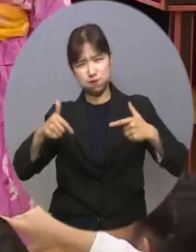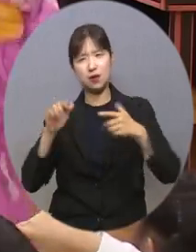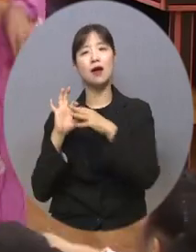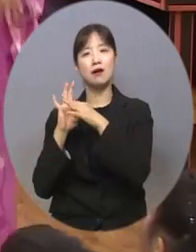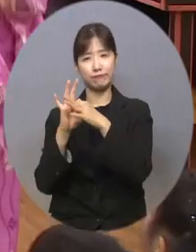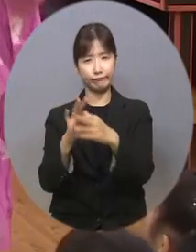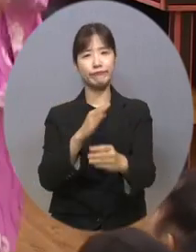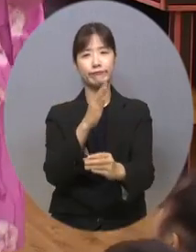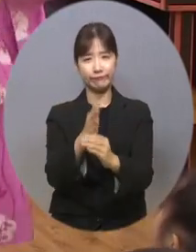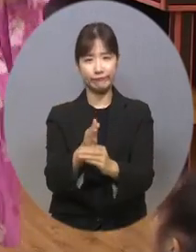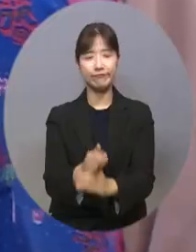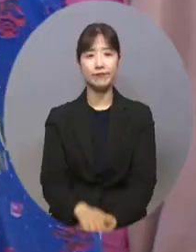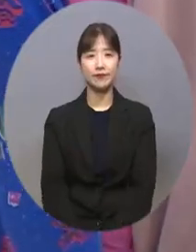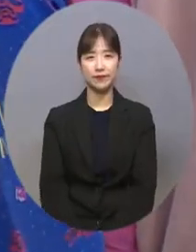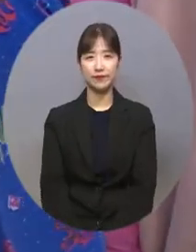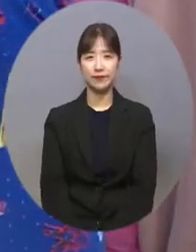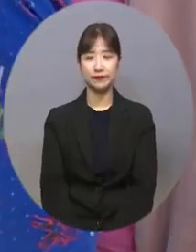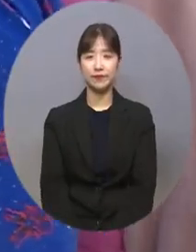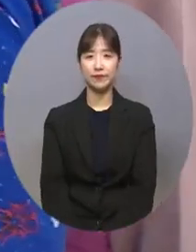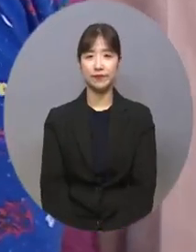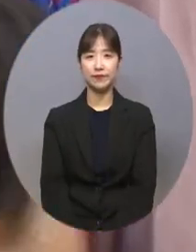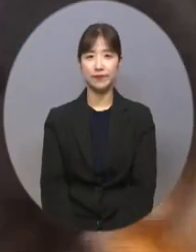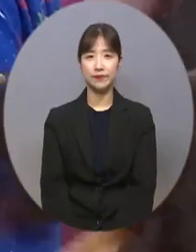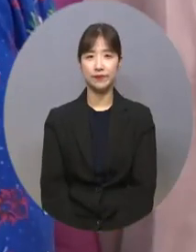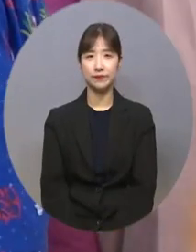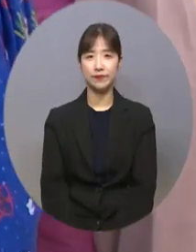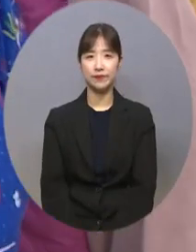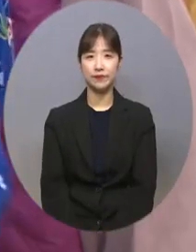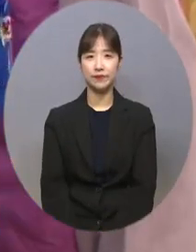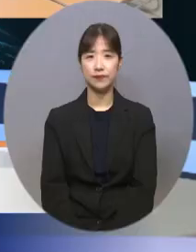증가하고 있습니다. 복지TV 뉴스 이가연입니다.